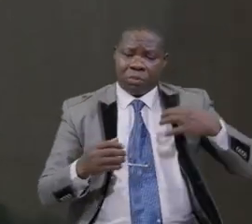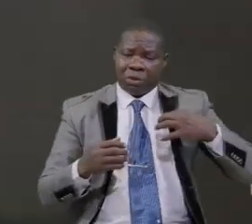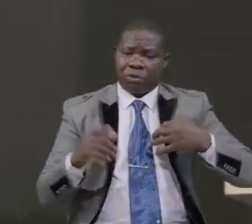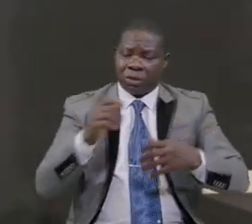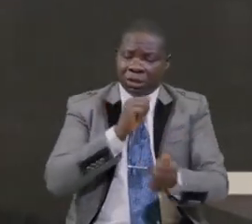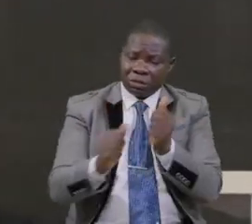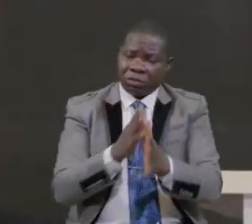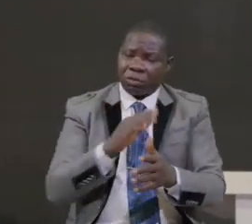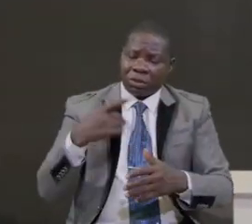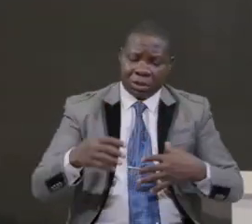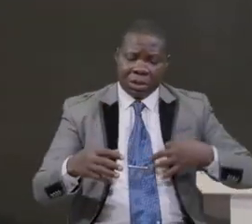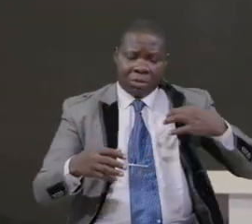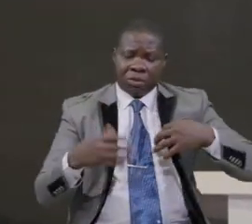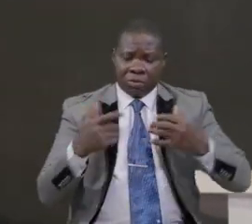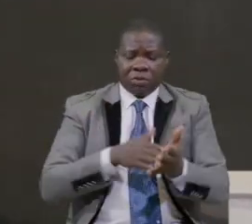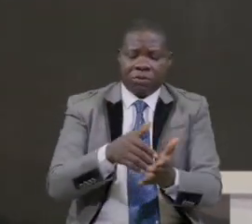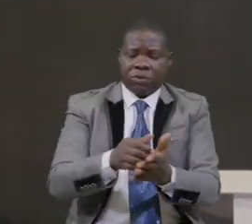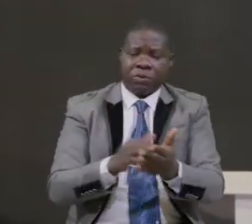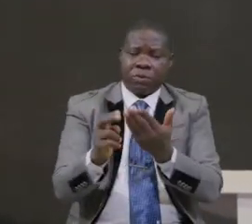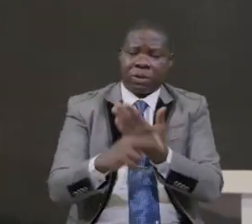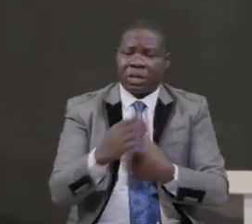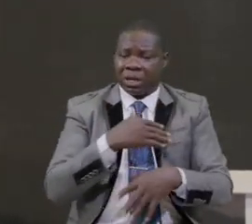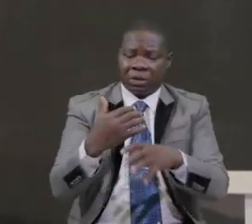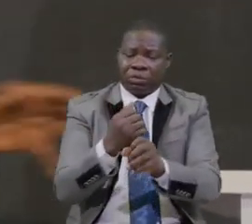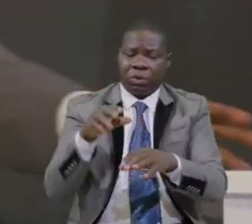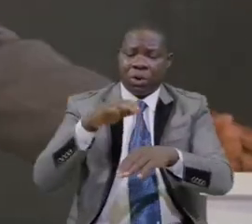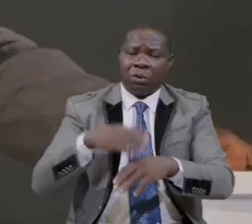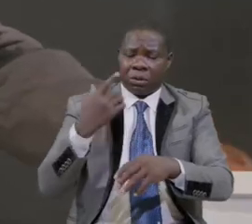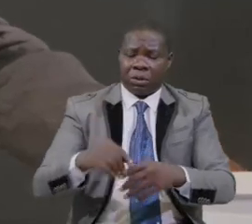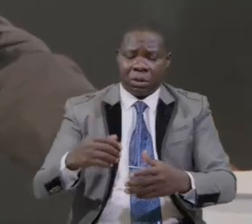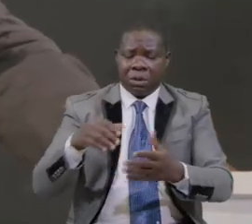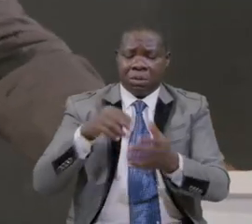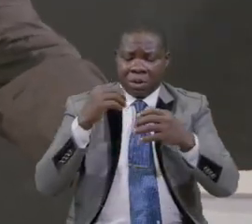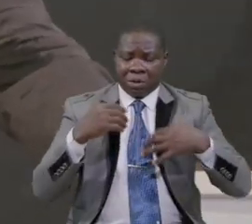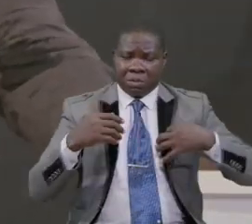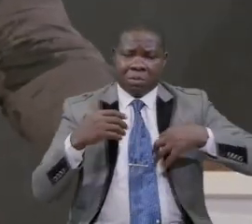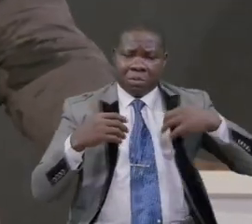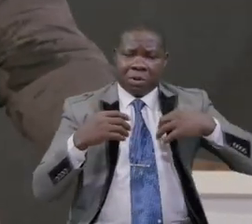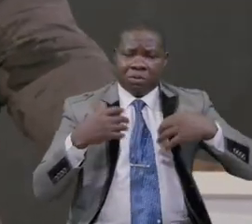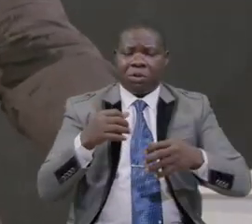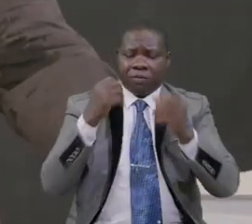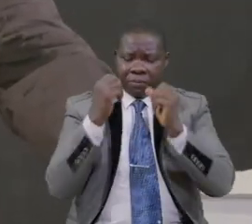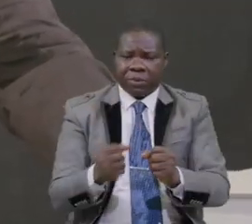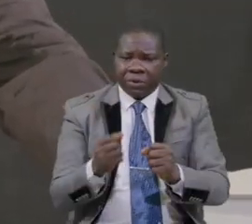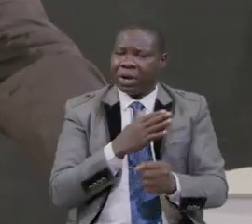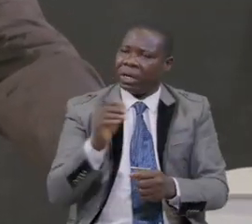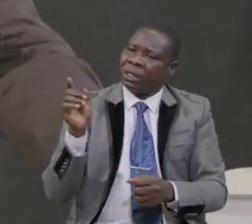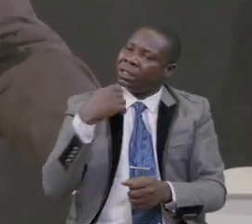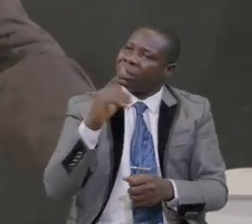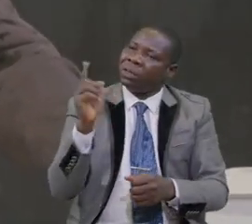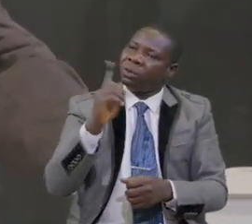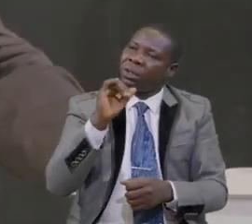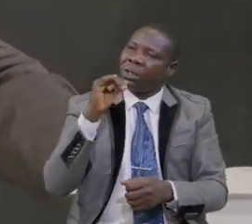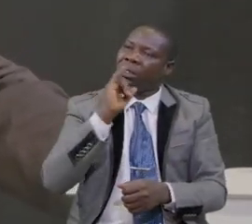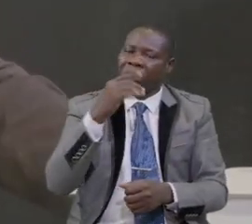de faiblesse. Et il a maintenant pris le manteau de puissance. Et il a dit, où est le Dieu, Dieu